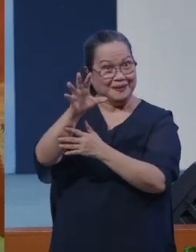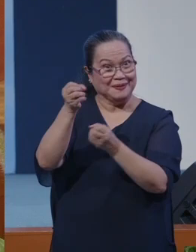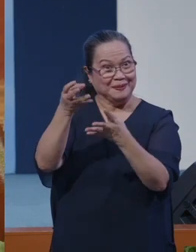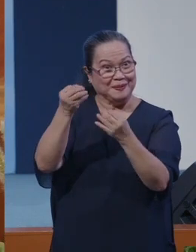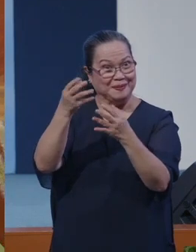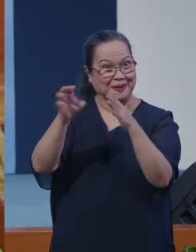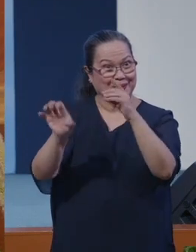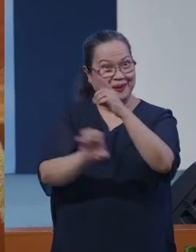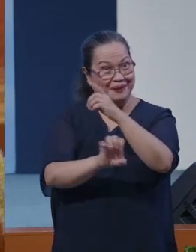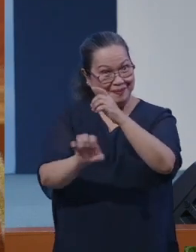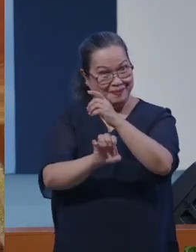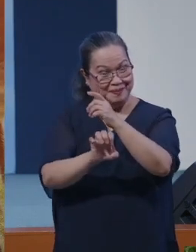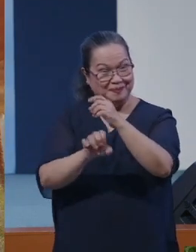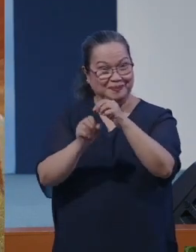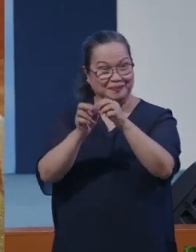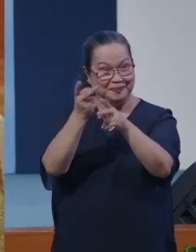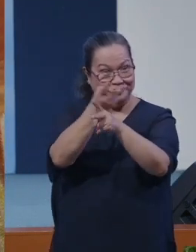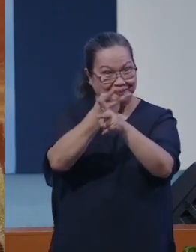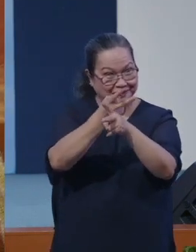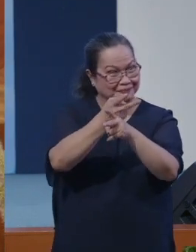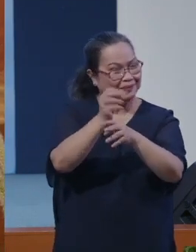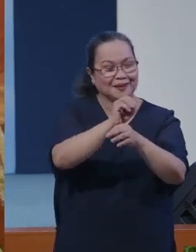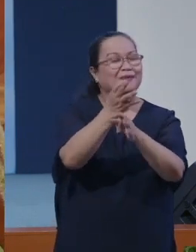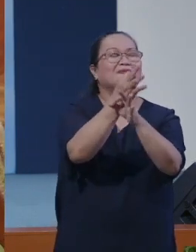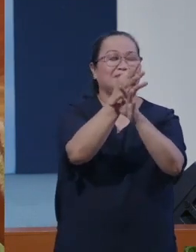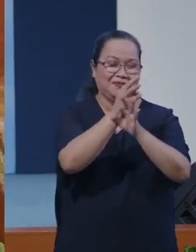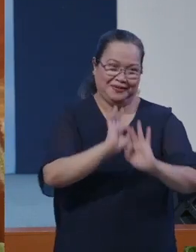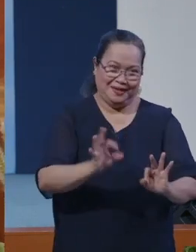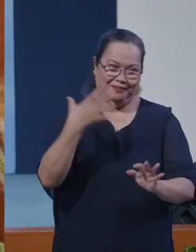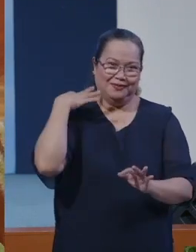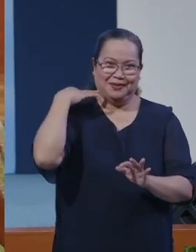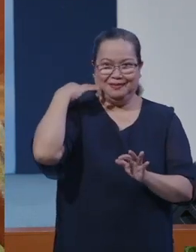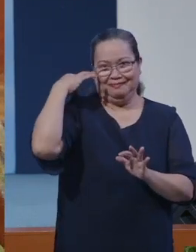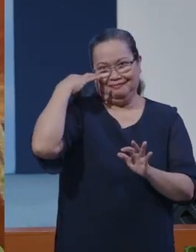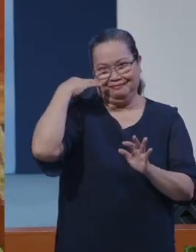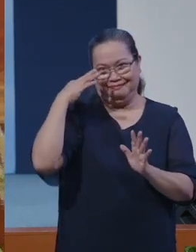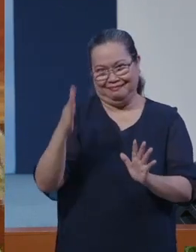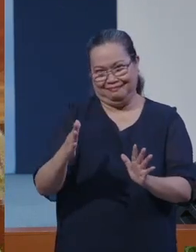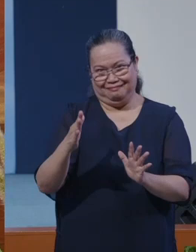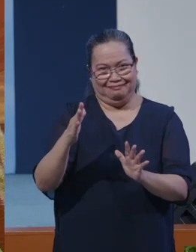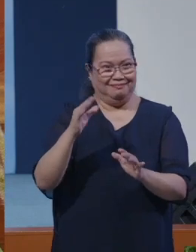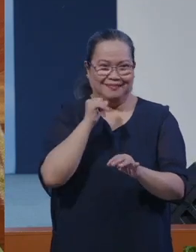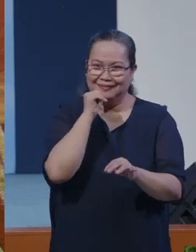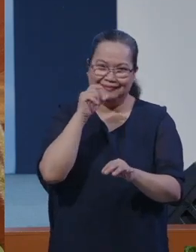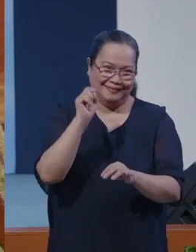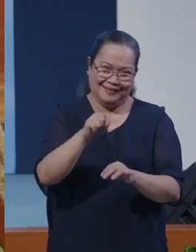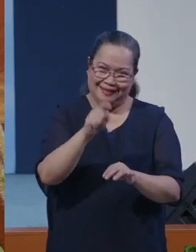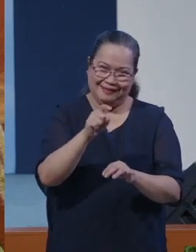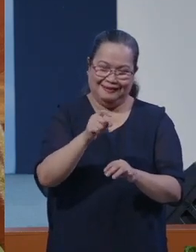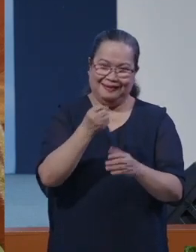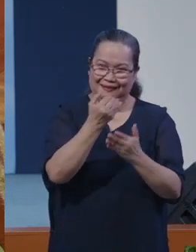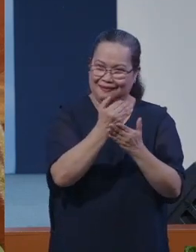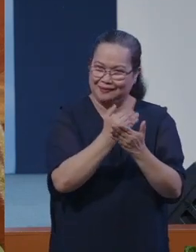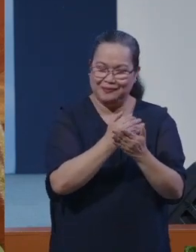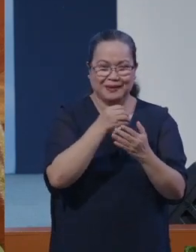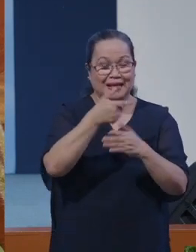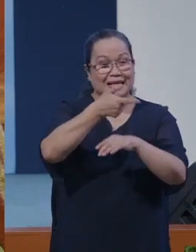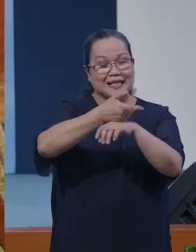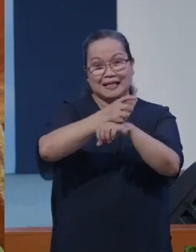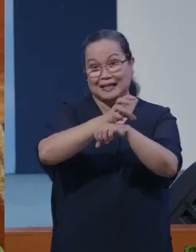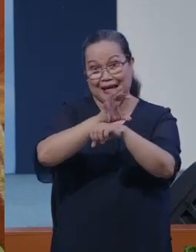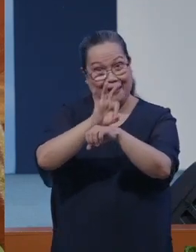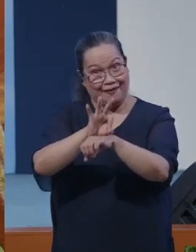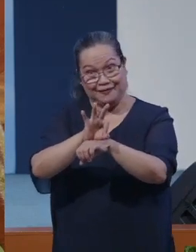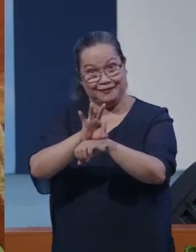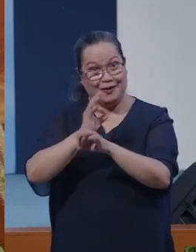mga elders ay nagsishepherd ng flock na wala pong remuneration. Hindi po natin kailangan ng salapi sa GCF.